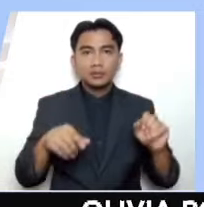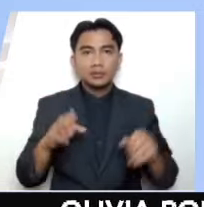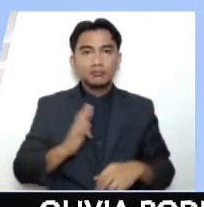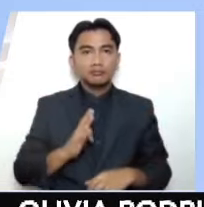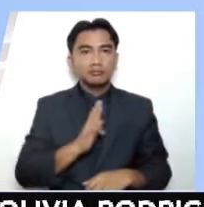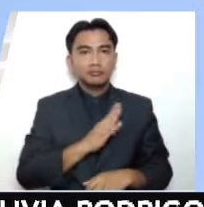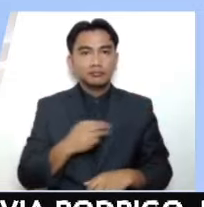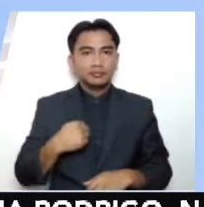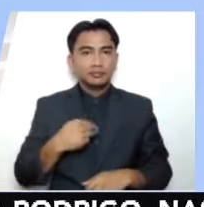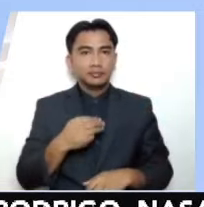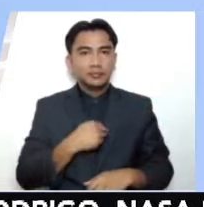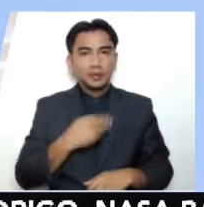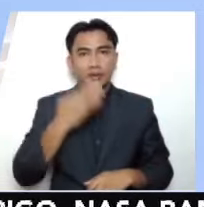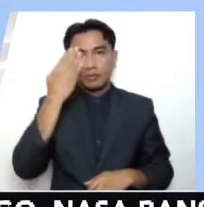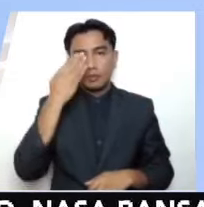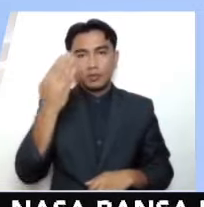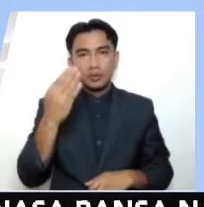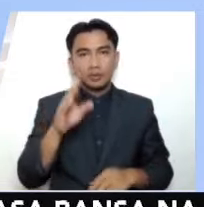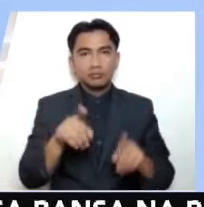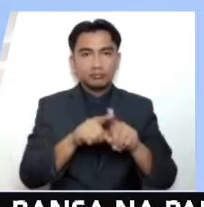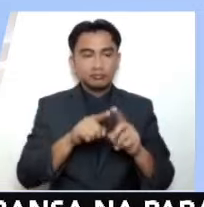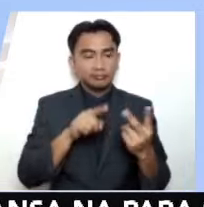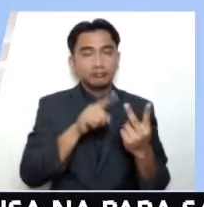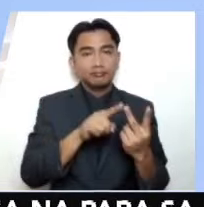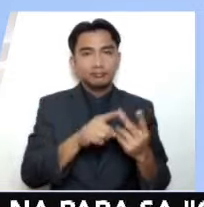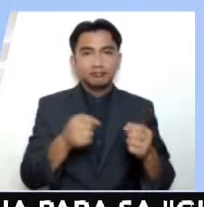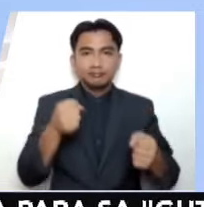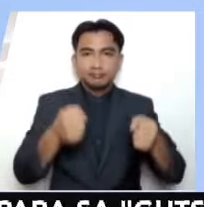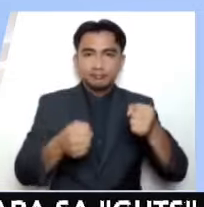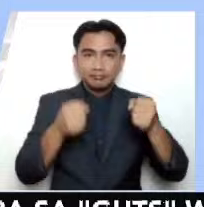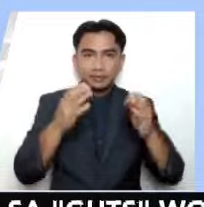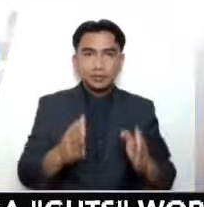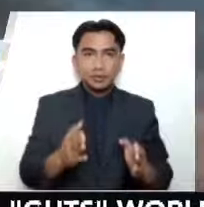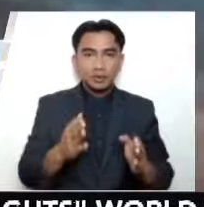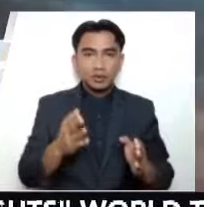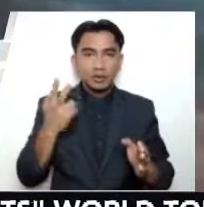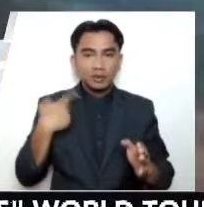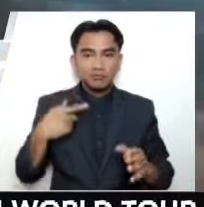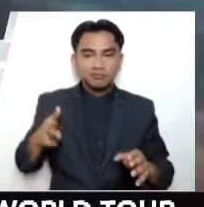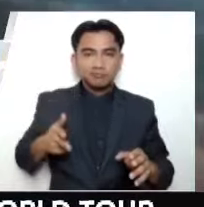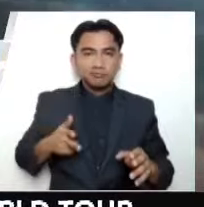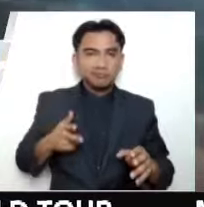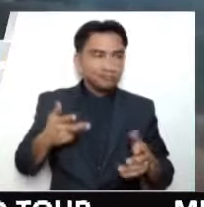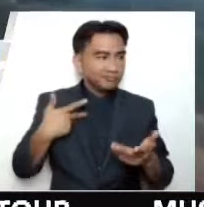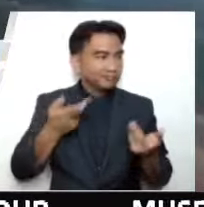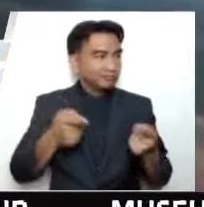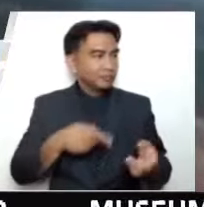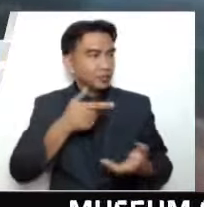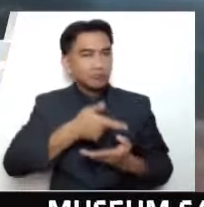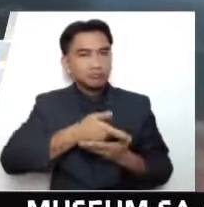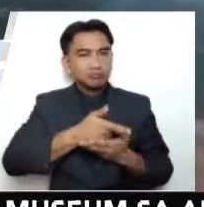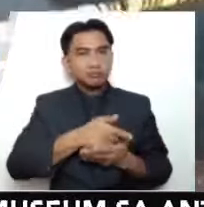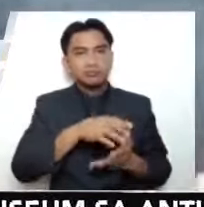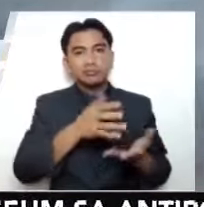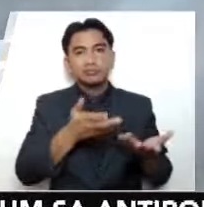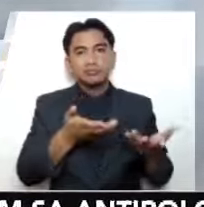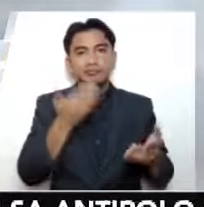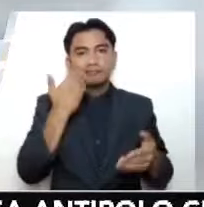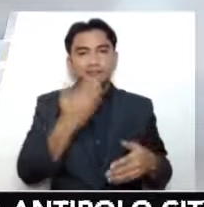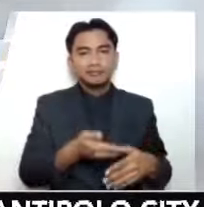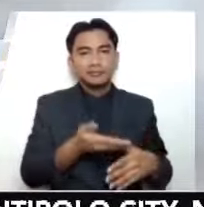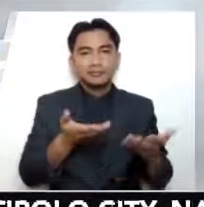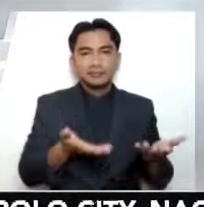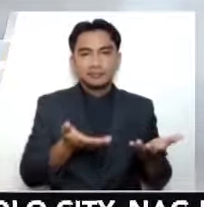Bulacan, pati na ang kanyang driver, matapos tambangan sa Malolos. Sa inisyal na impormasyon, nakasakay sa SUV si